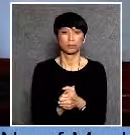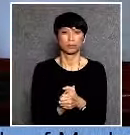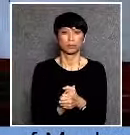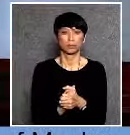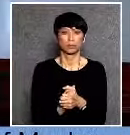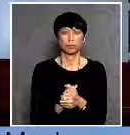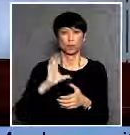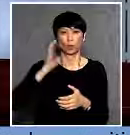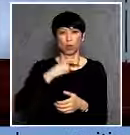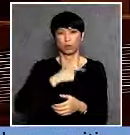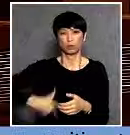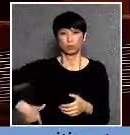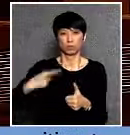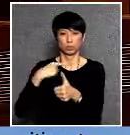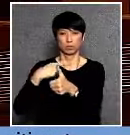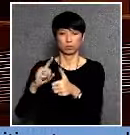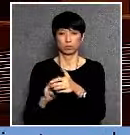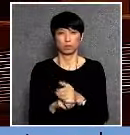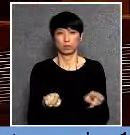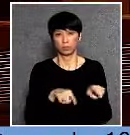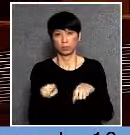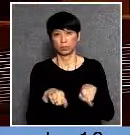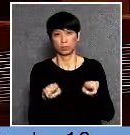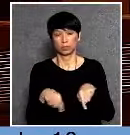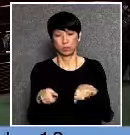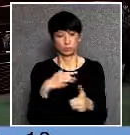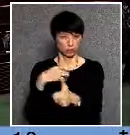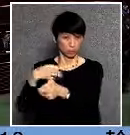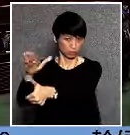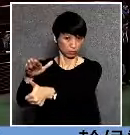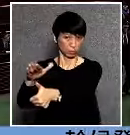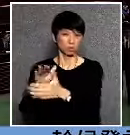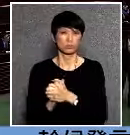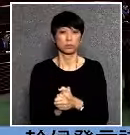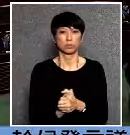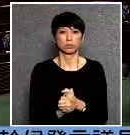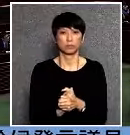黃毓民議員，你立即關掉你嗰個錄音裝置，離開會議廳。